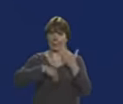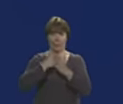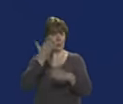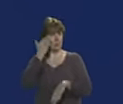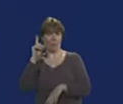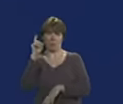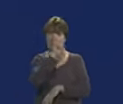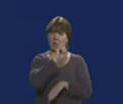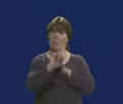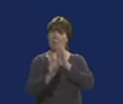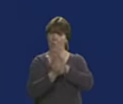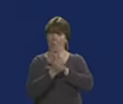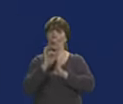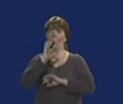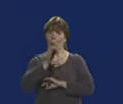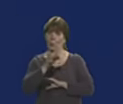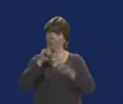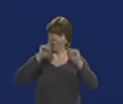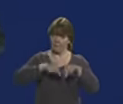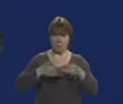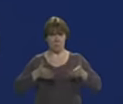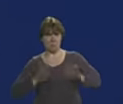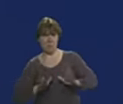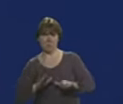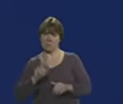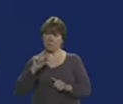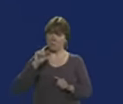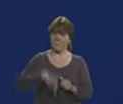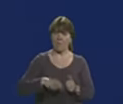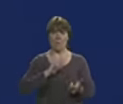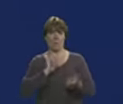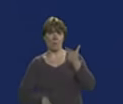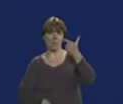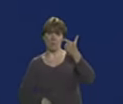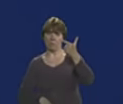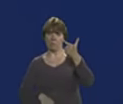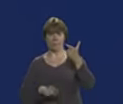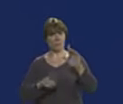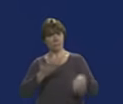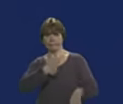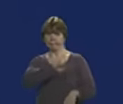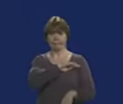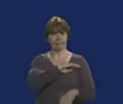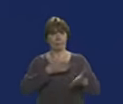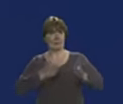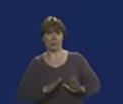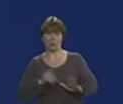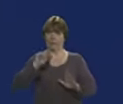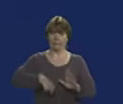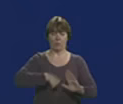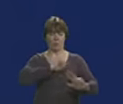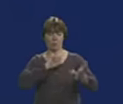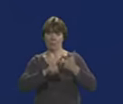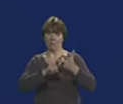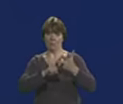difficulté. Il faut être capable de prendre des décisions. Il faut être capable de les assumer. Il faut être capable de les